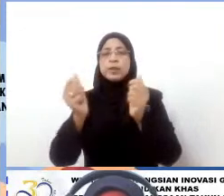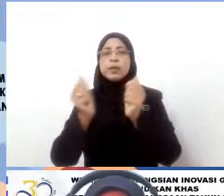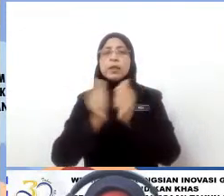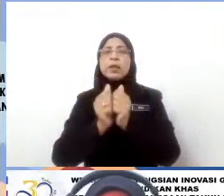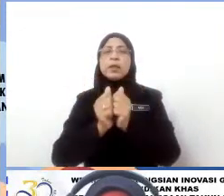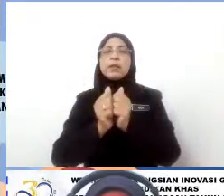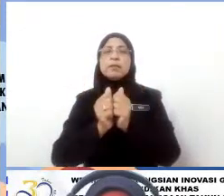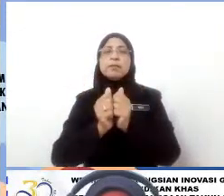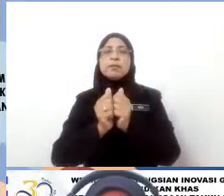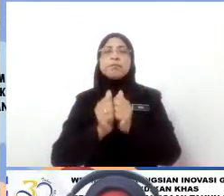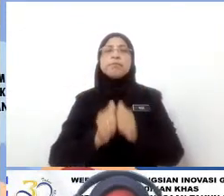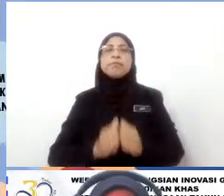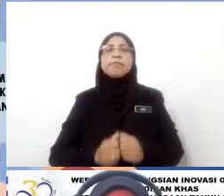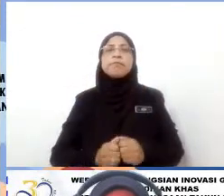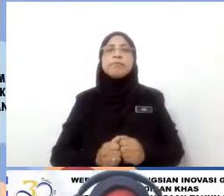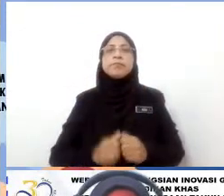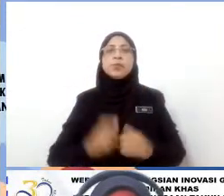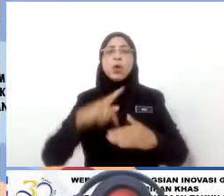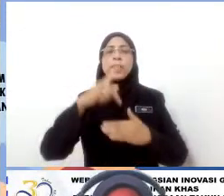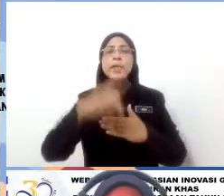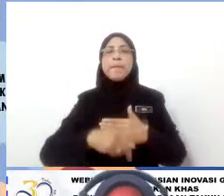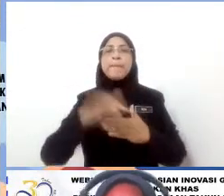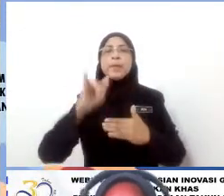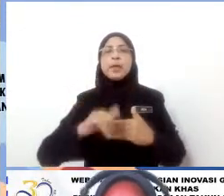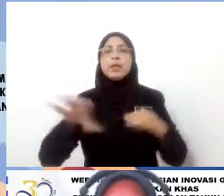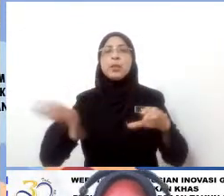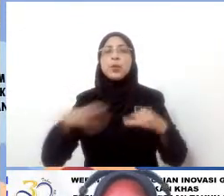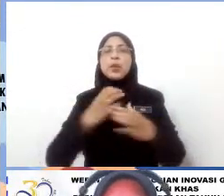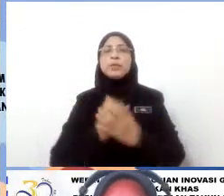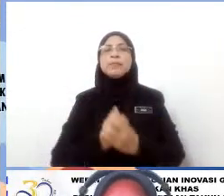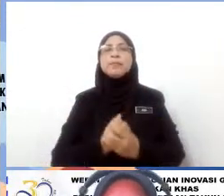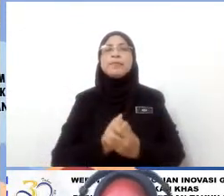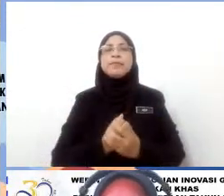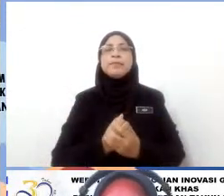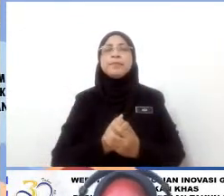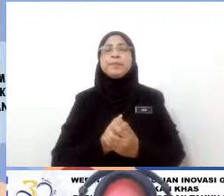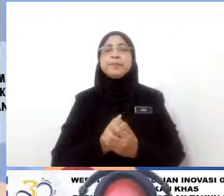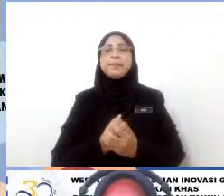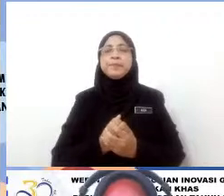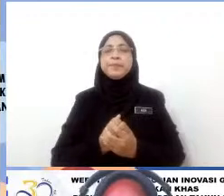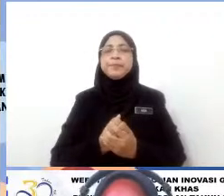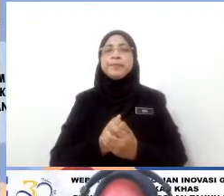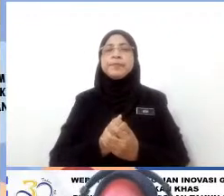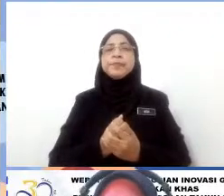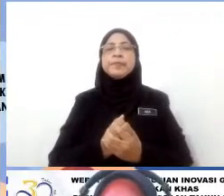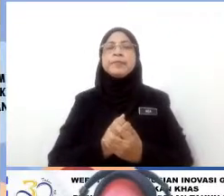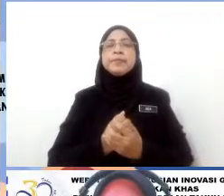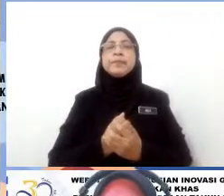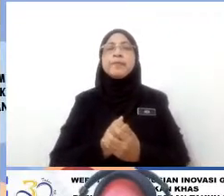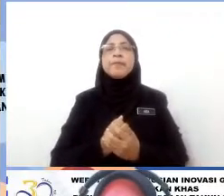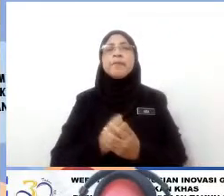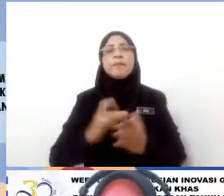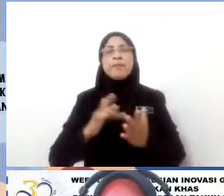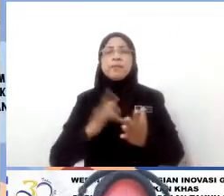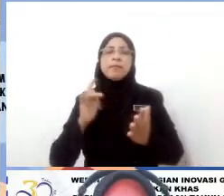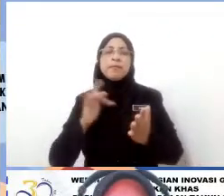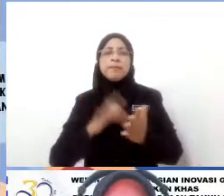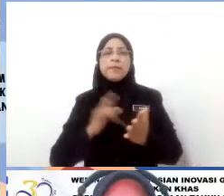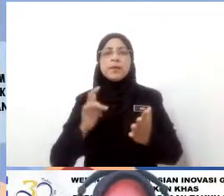Betul, murid 6 orang tapi 6 keperluan, effort guru kali 10. Betul tu Puan Pengetua. Betul, kadang-kadang yalah